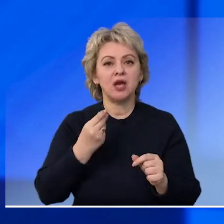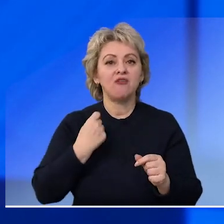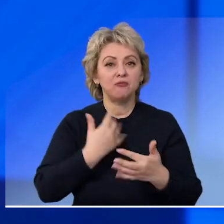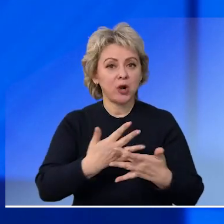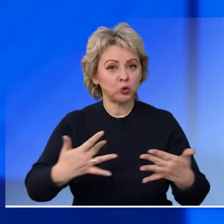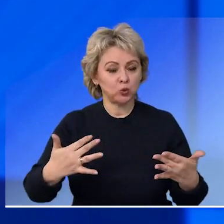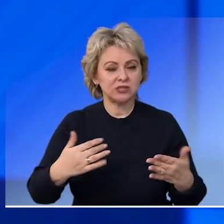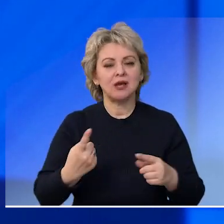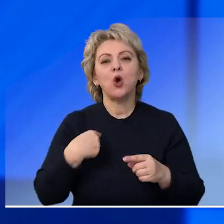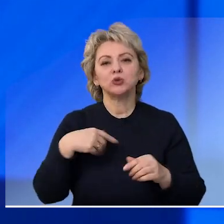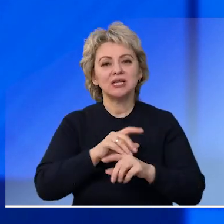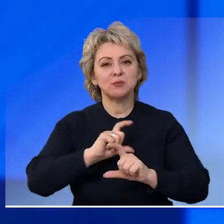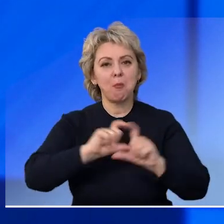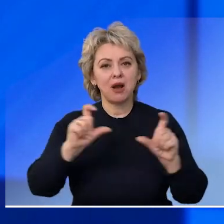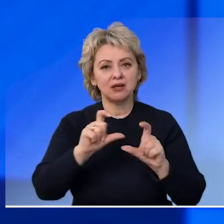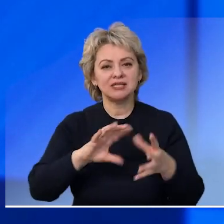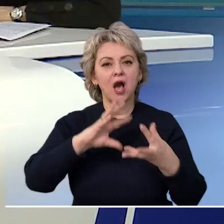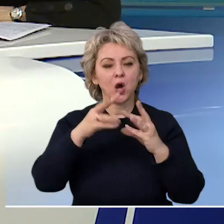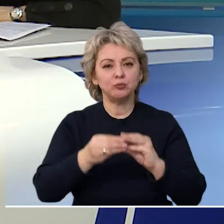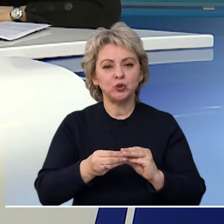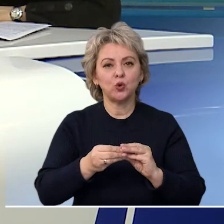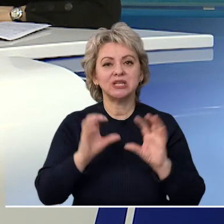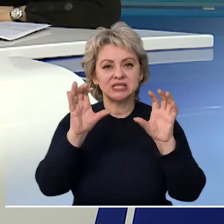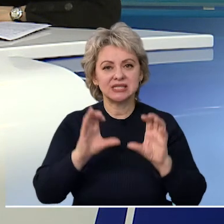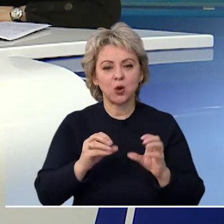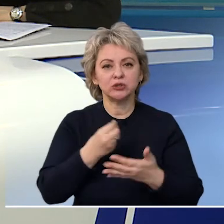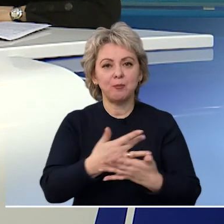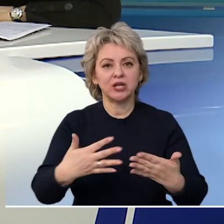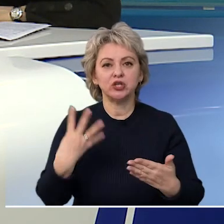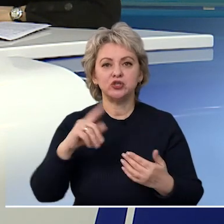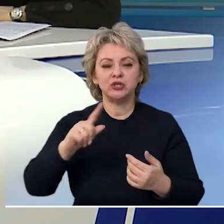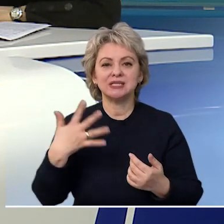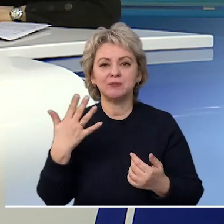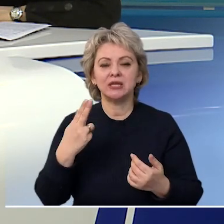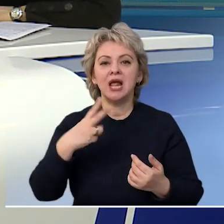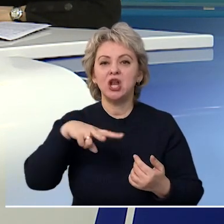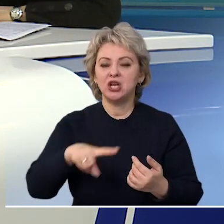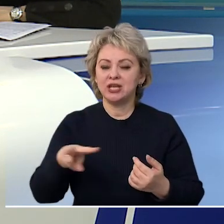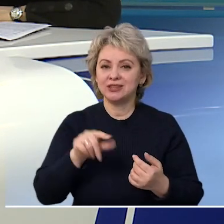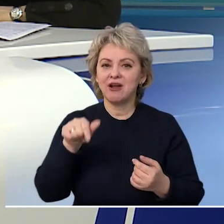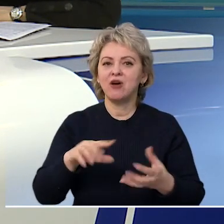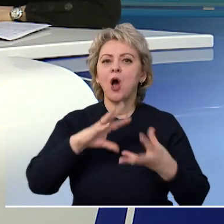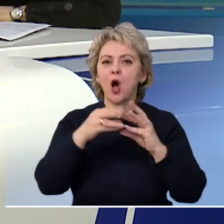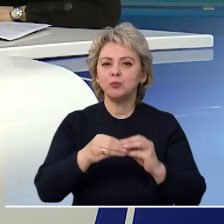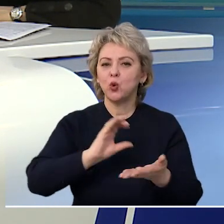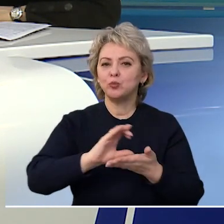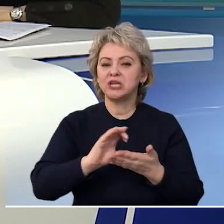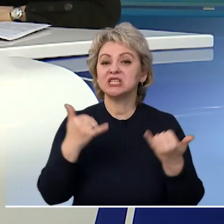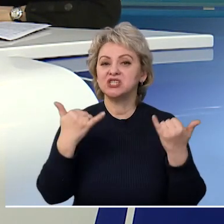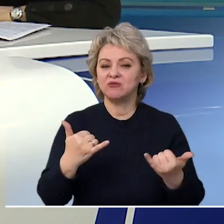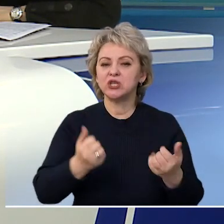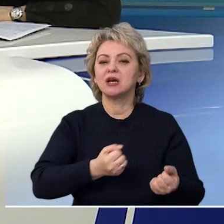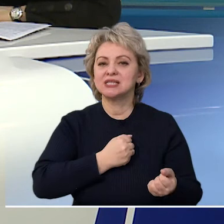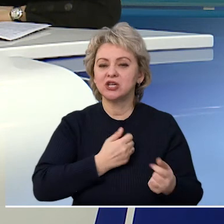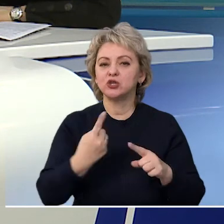продукция. Конечно, но у нас прилавки объемом легальных продаж 4,5 миллиона декалитров, а объем производства